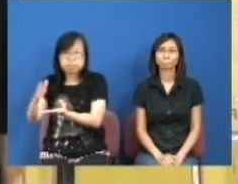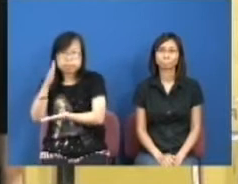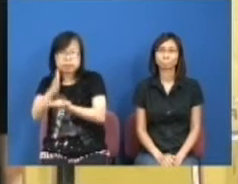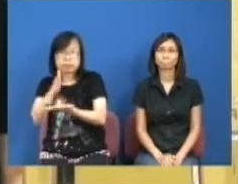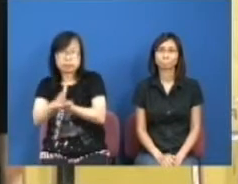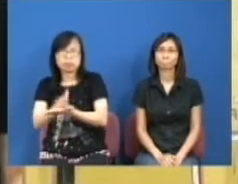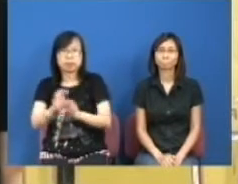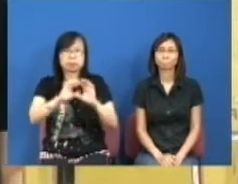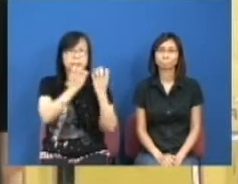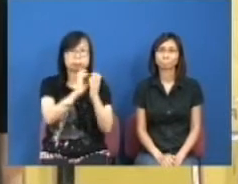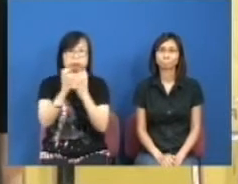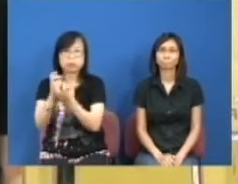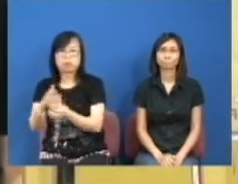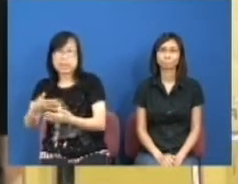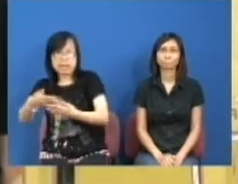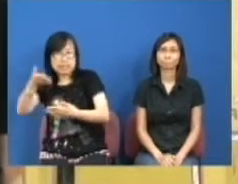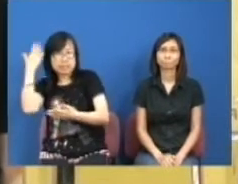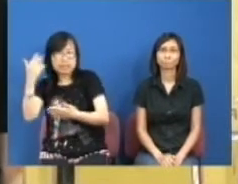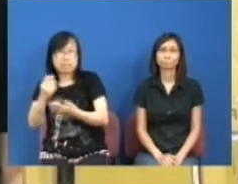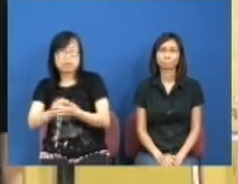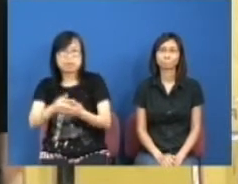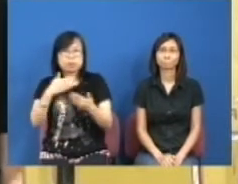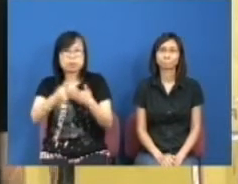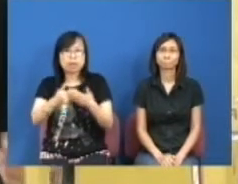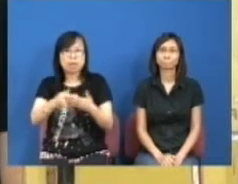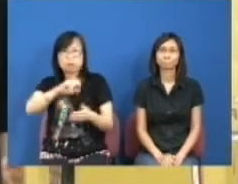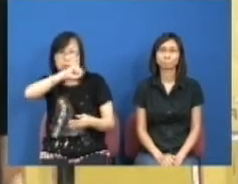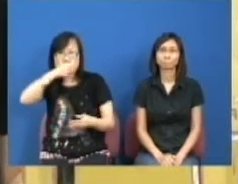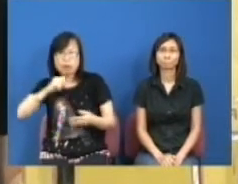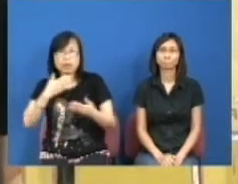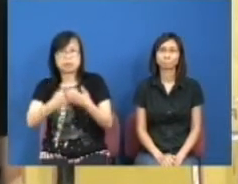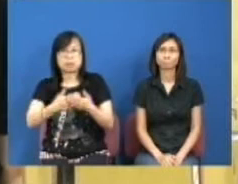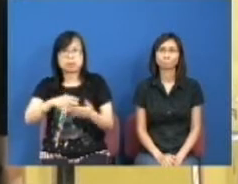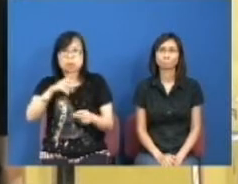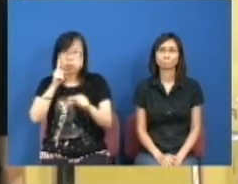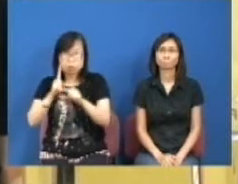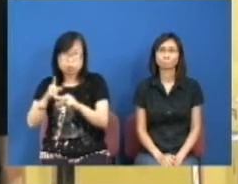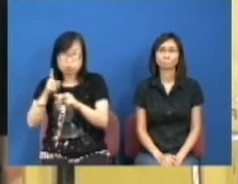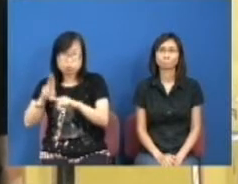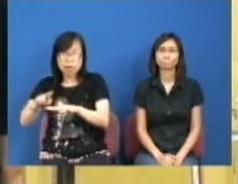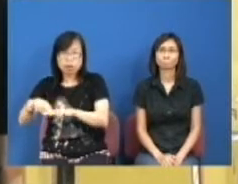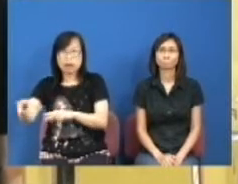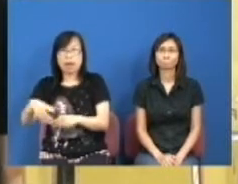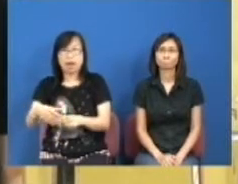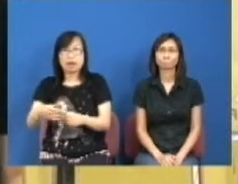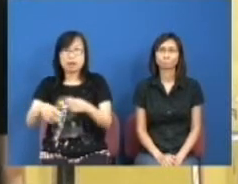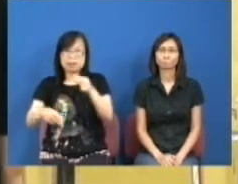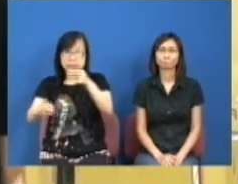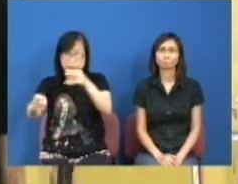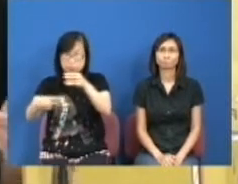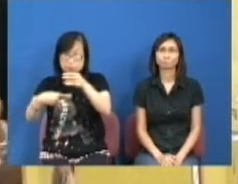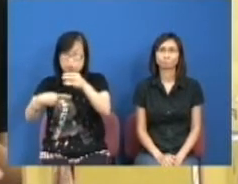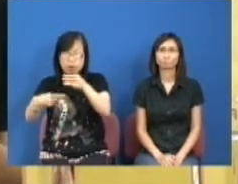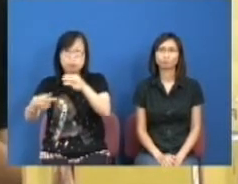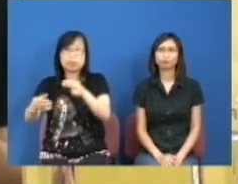去嘅時候有親中啦，有親台啦，亦都有一啲係親英嚇。咁回歸之後咧，我哋亦都睇到